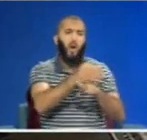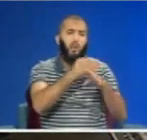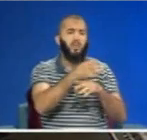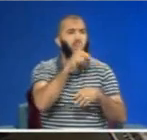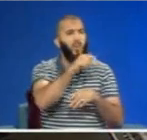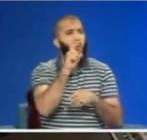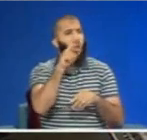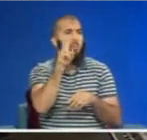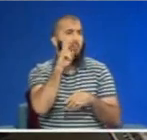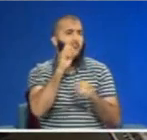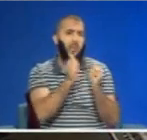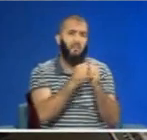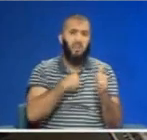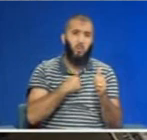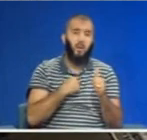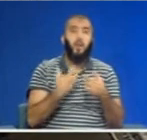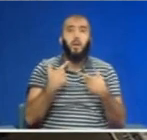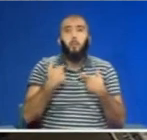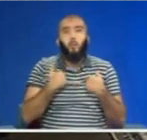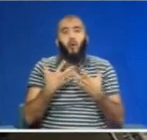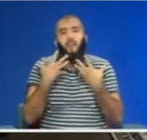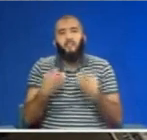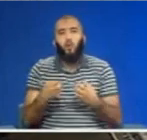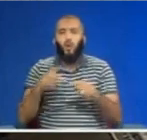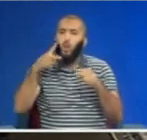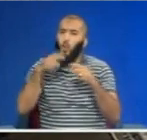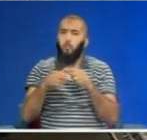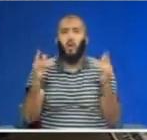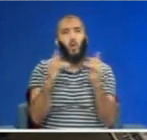هذا السؤال الاول شيخنا. السؤال الثاني